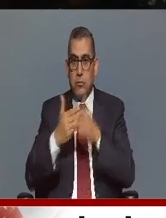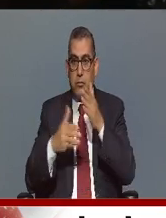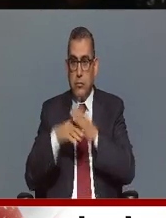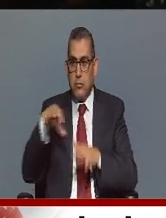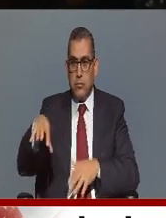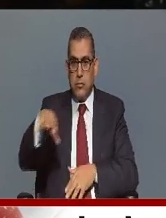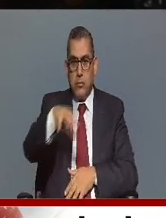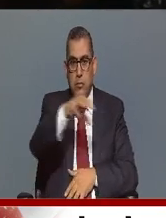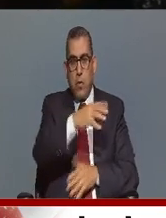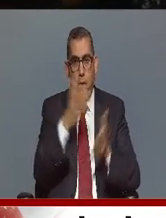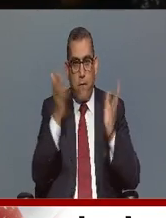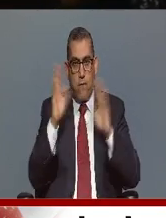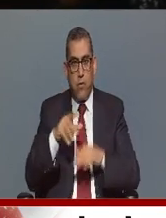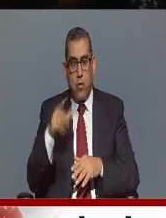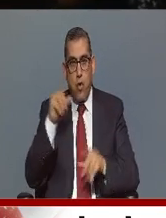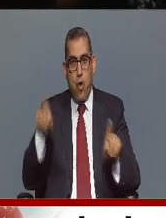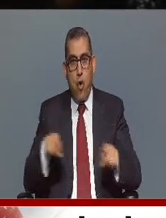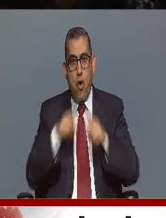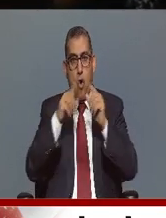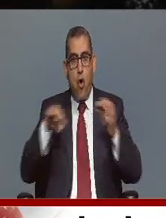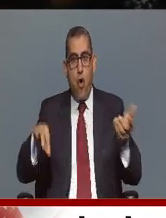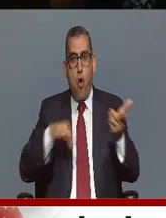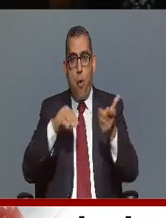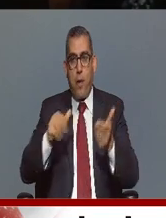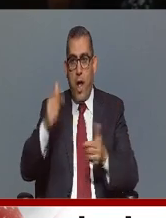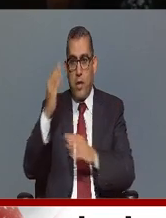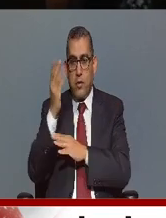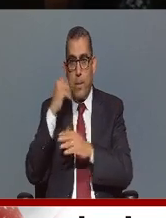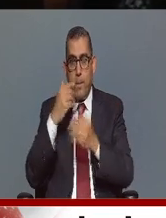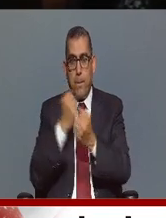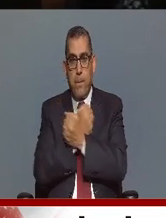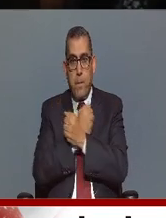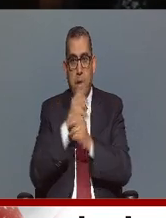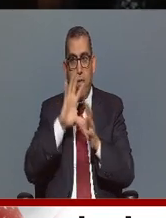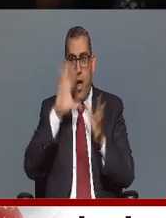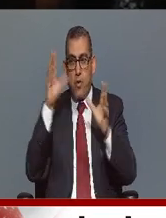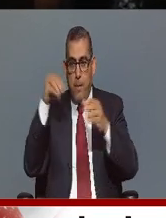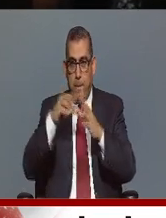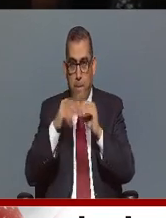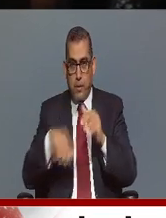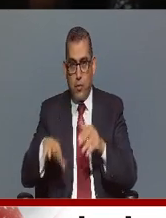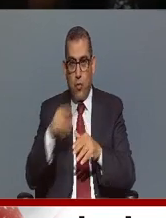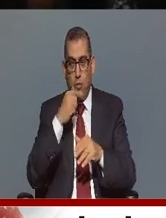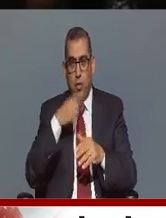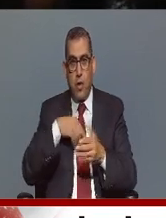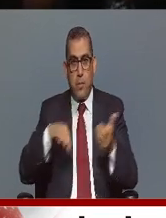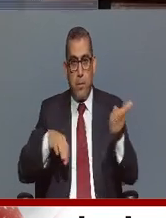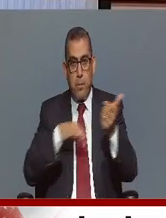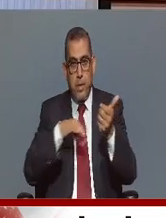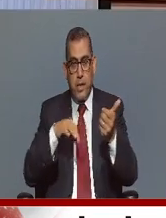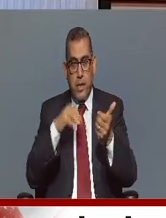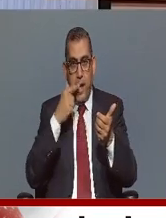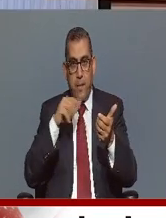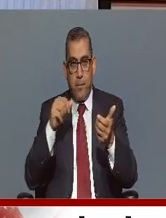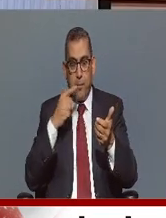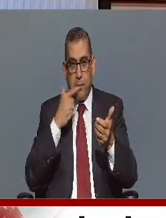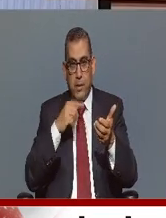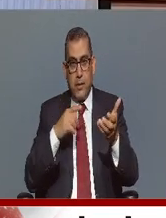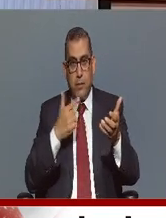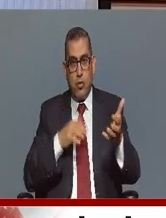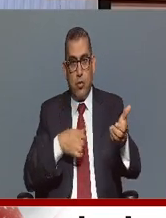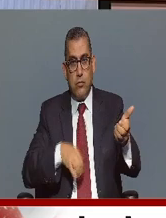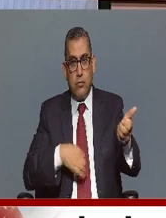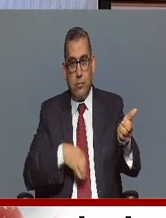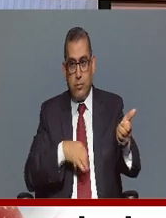عديدة، منها مبنى الأوبرا الرئيسي ومتحف عواصم مصر وبيت العود. وبيت العود يعني